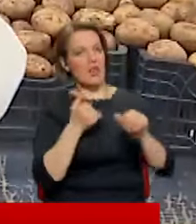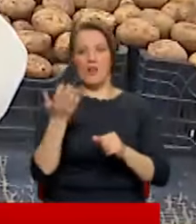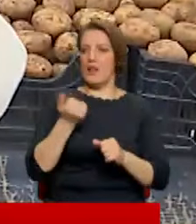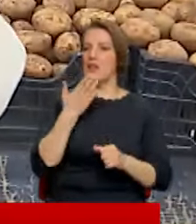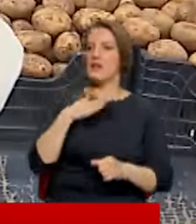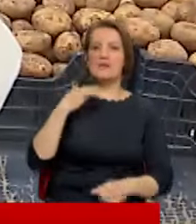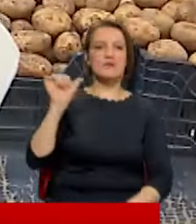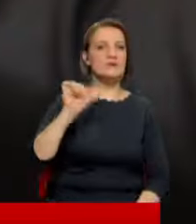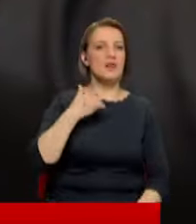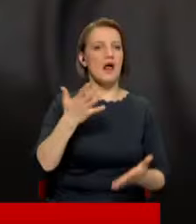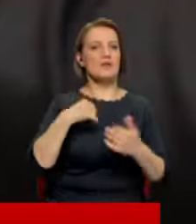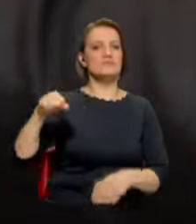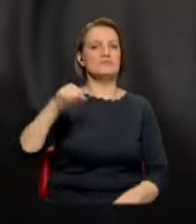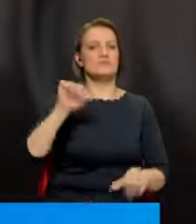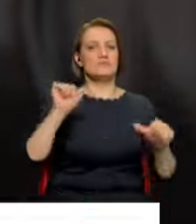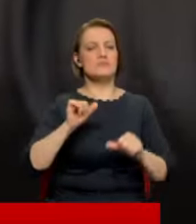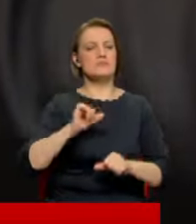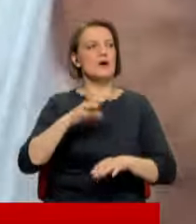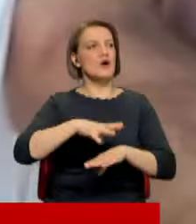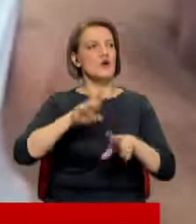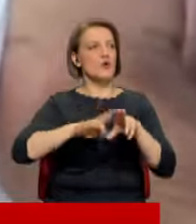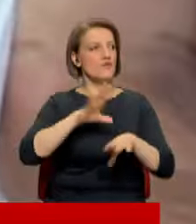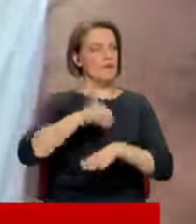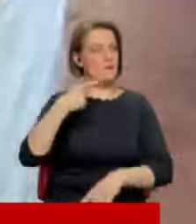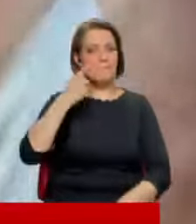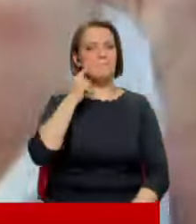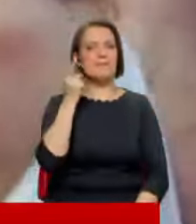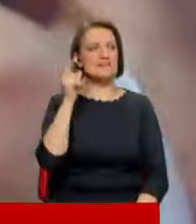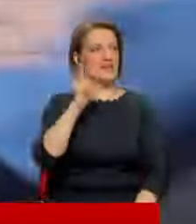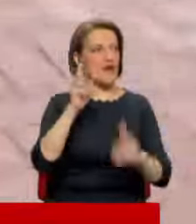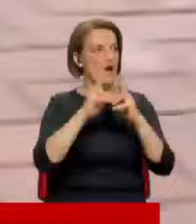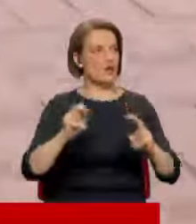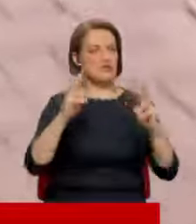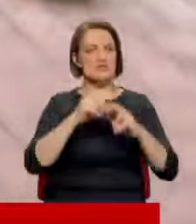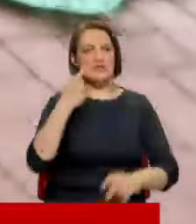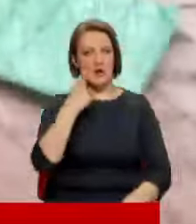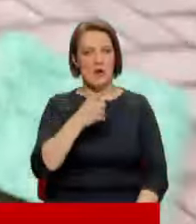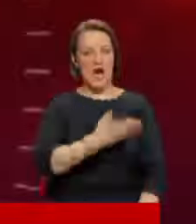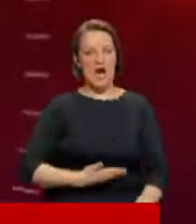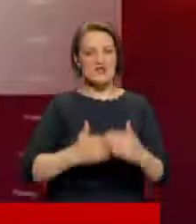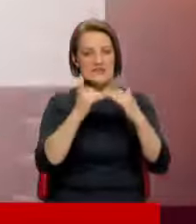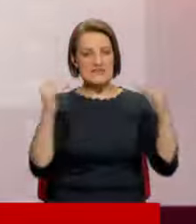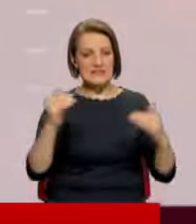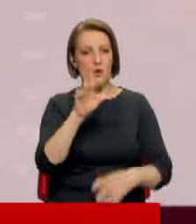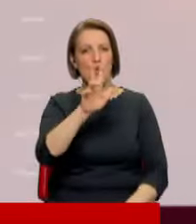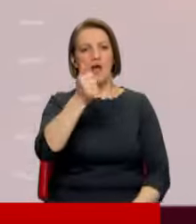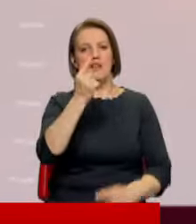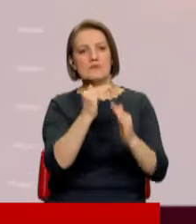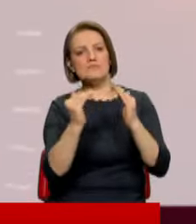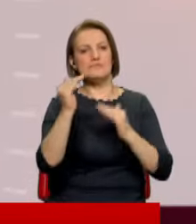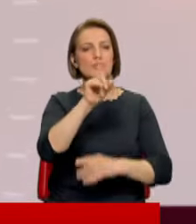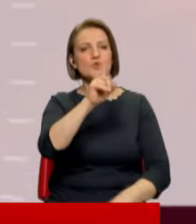yok alamıyorum getiremiyorum iş konfederasyonu'nun mayıs ayı araştırmasına göre açlık sınırı 36 lira artarak